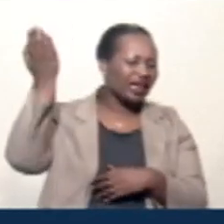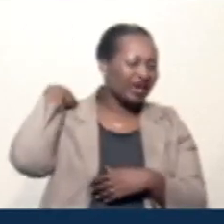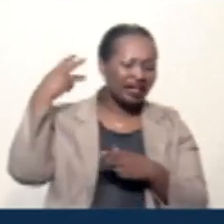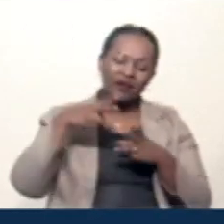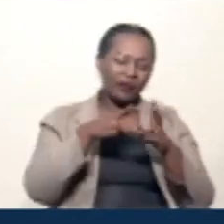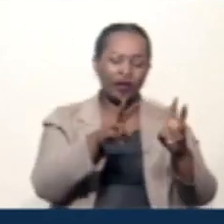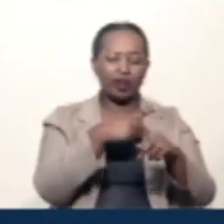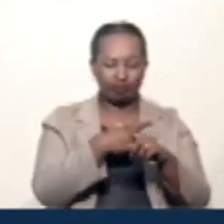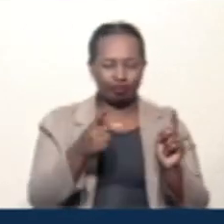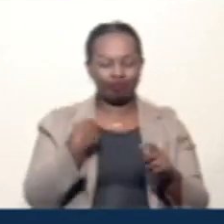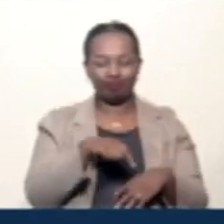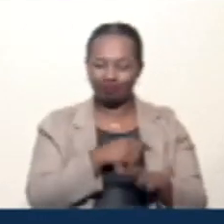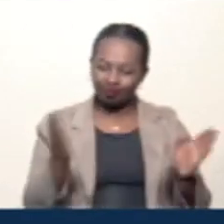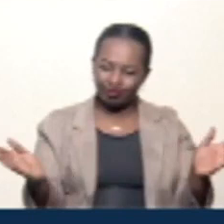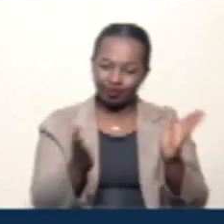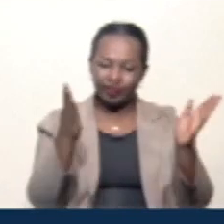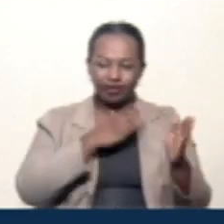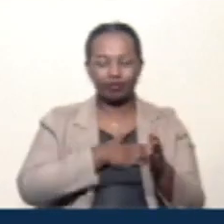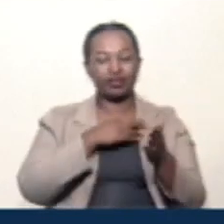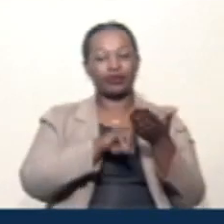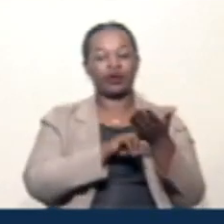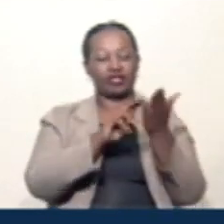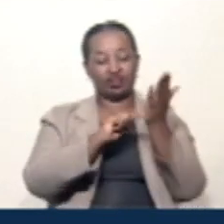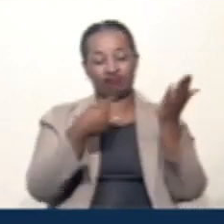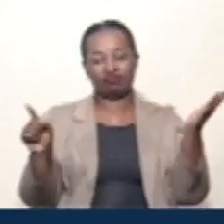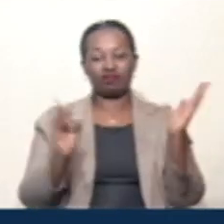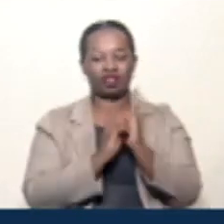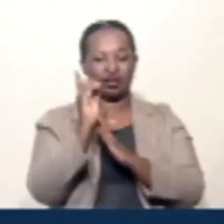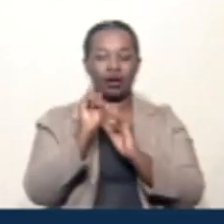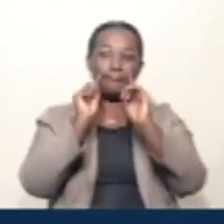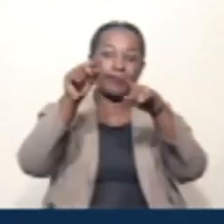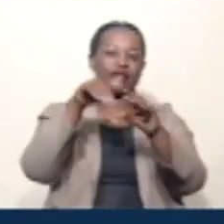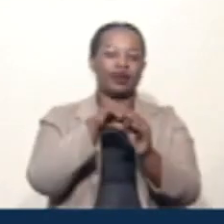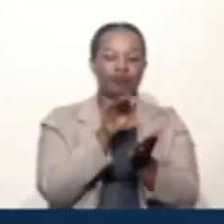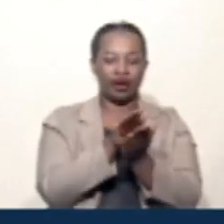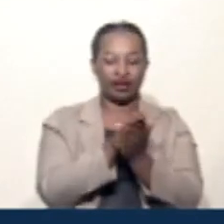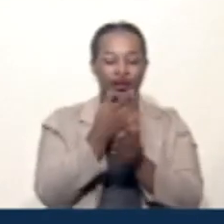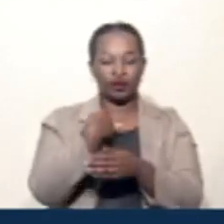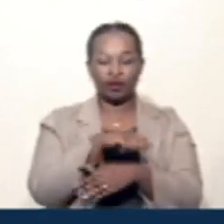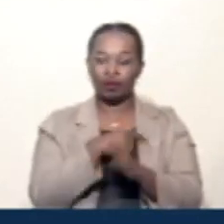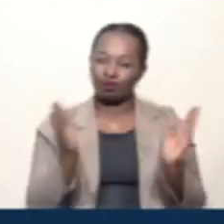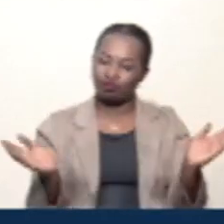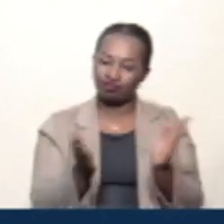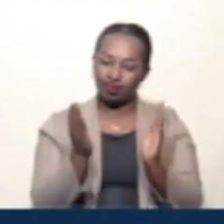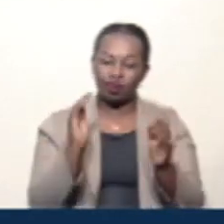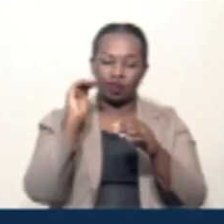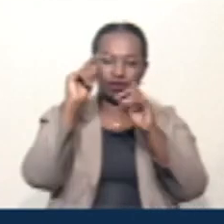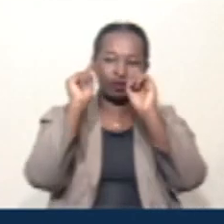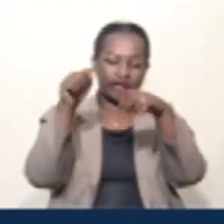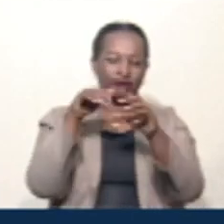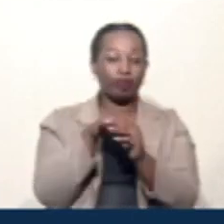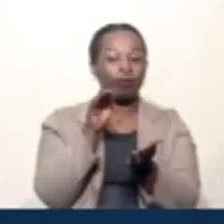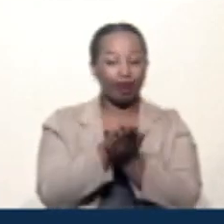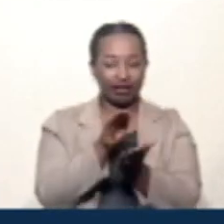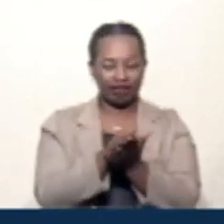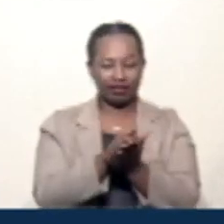ko bakwitabira ubuhinzi bwa kijyambere, ikindi bakagana n'amabanki. Tubakangurira ko bajya mu bigo